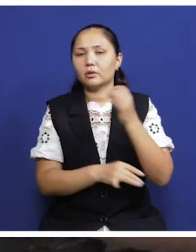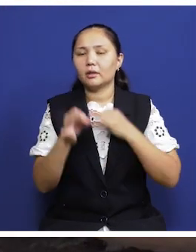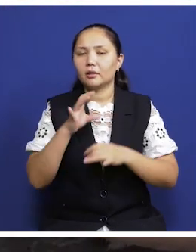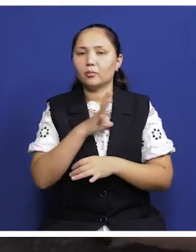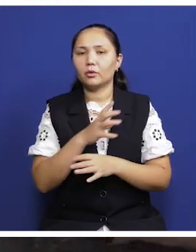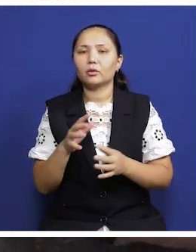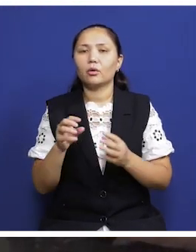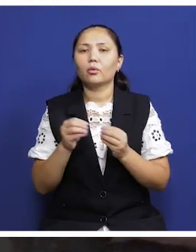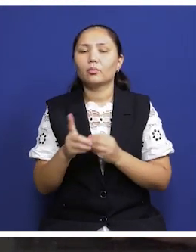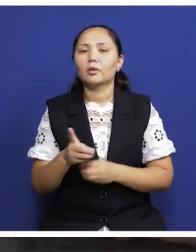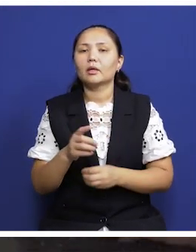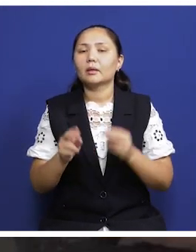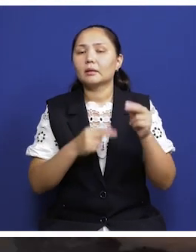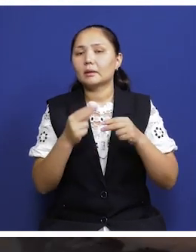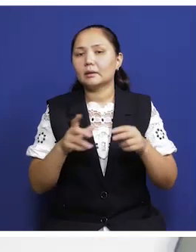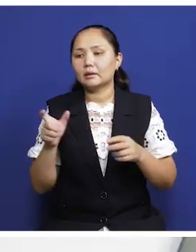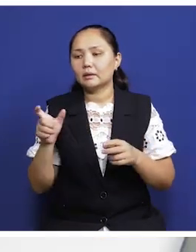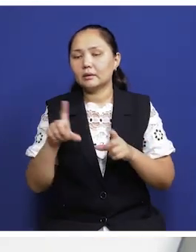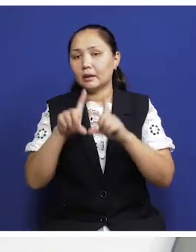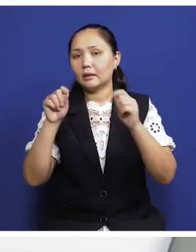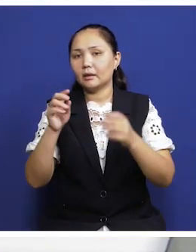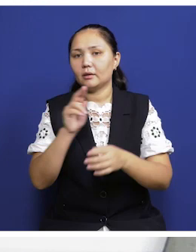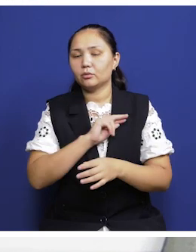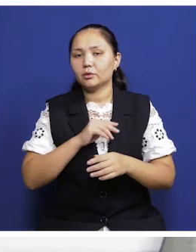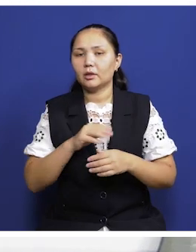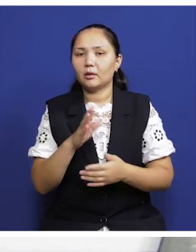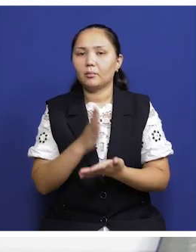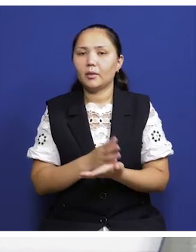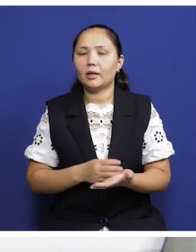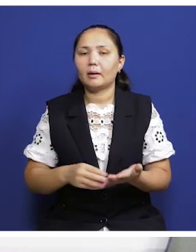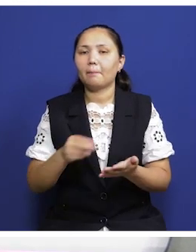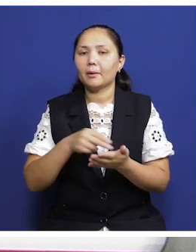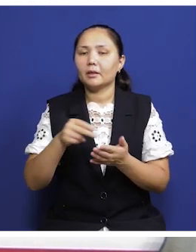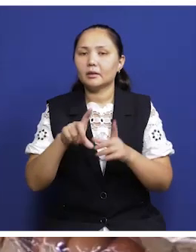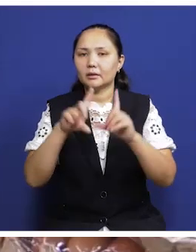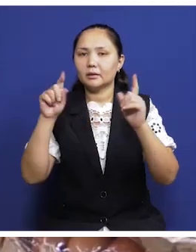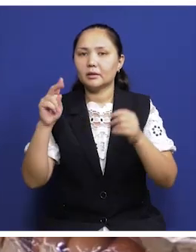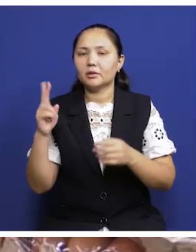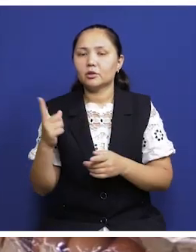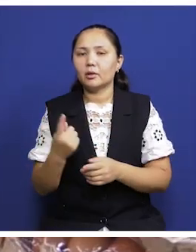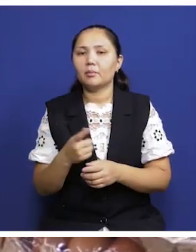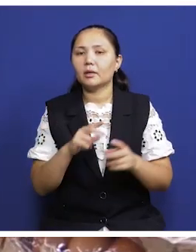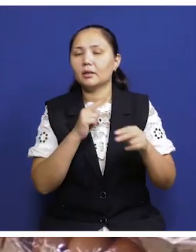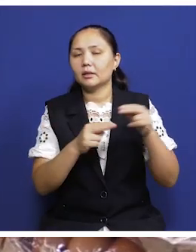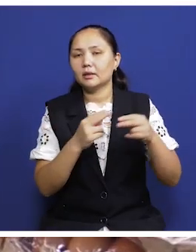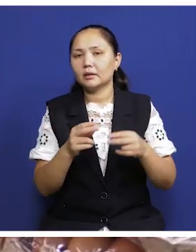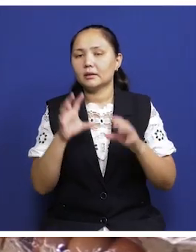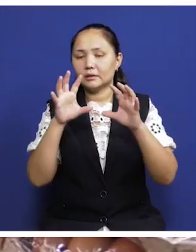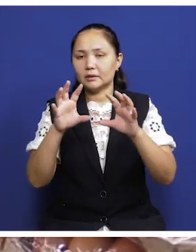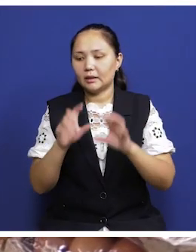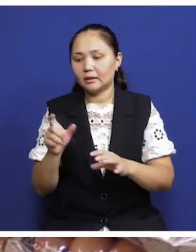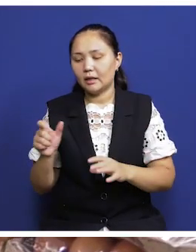11 шағын және орта кәсіпкерлік субъектілер жұмыс жасайды. Сонымен қатар салық органына 21 жеке кәсіпкер, 21 заңды